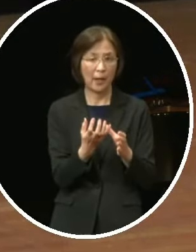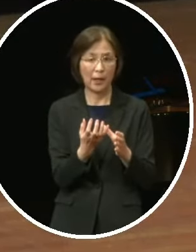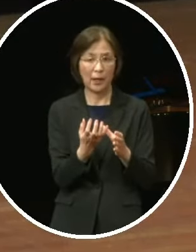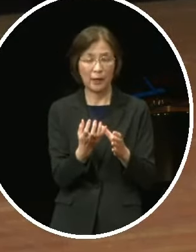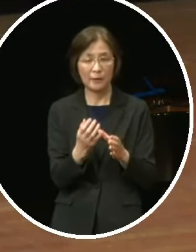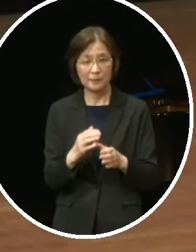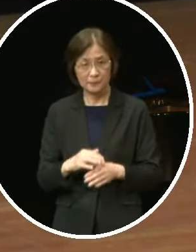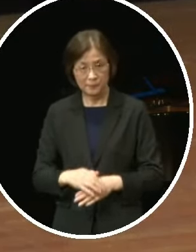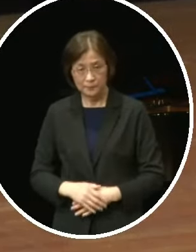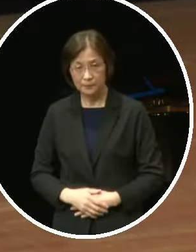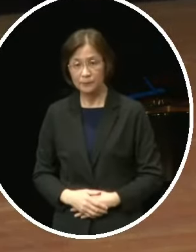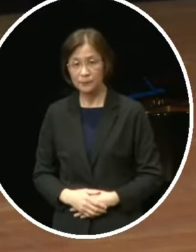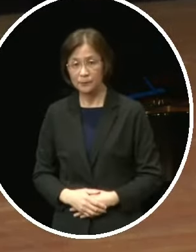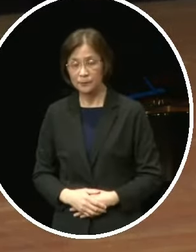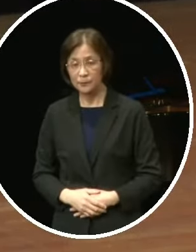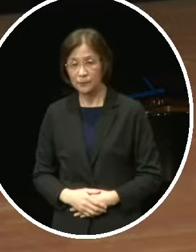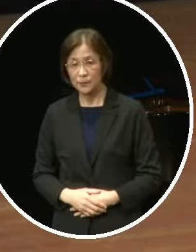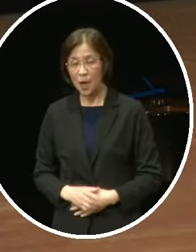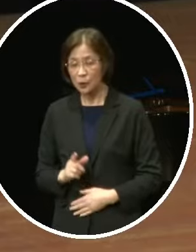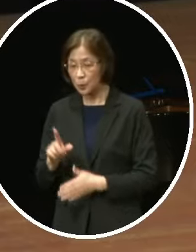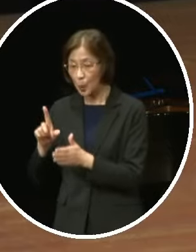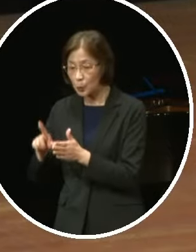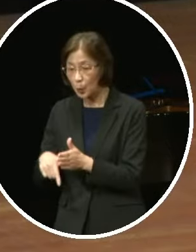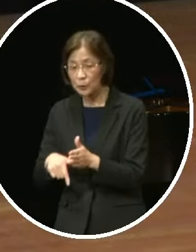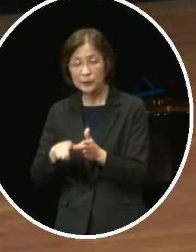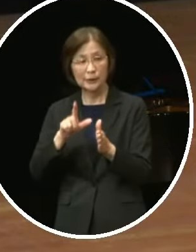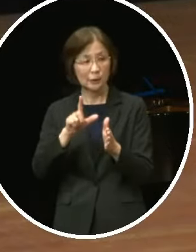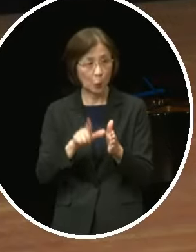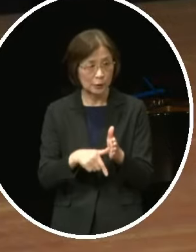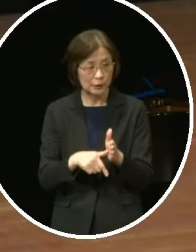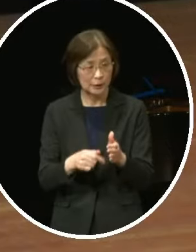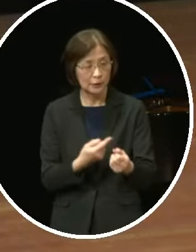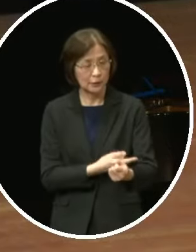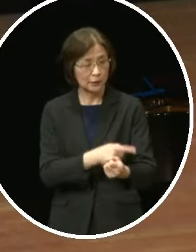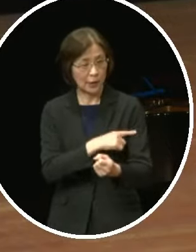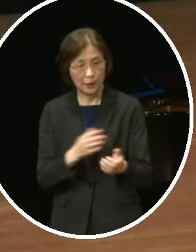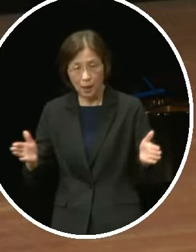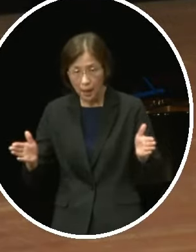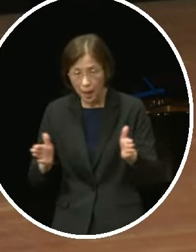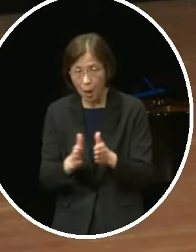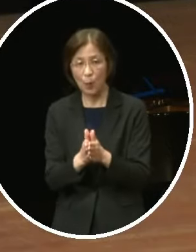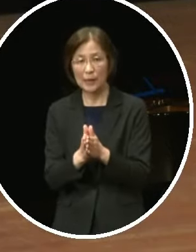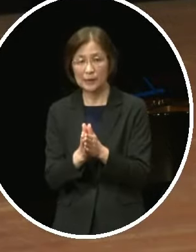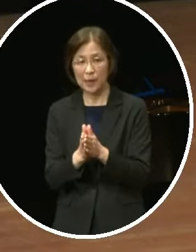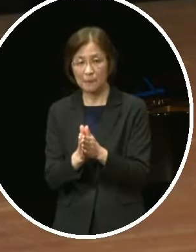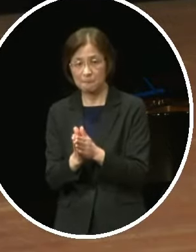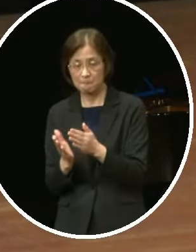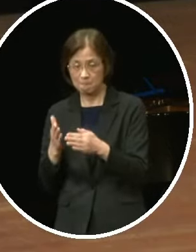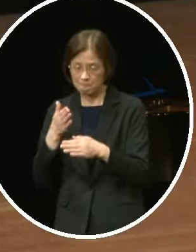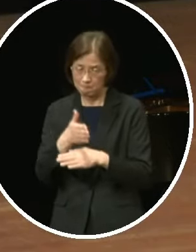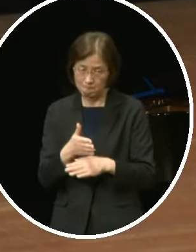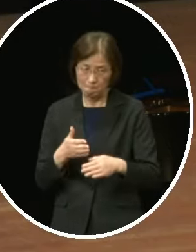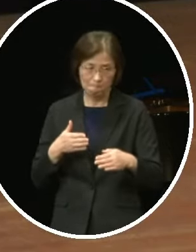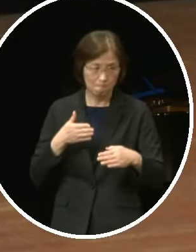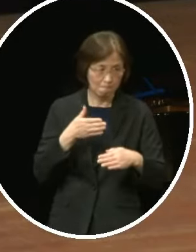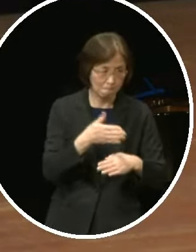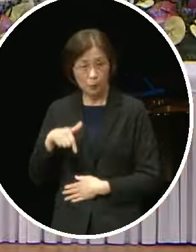が、その度に力を合わせて乗り越えてきました